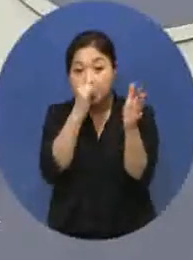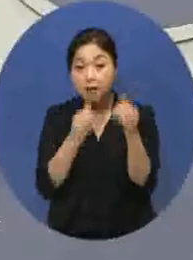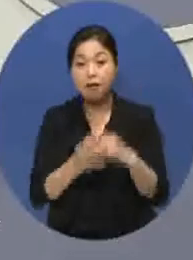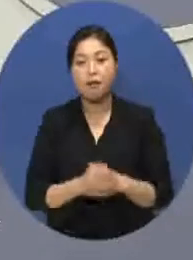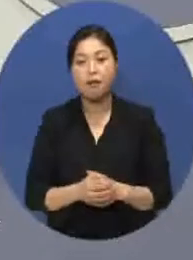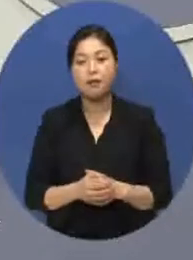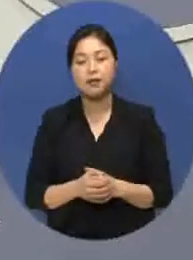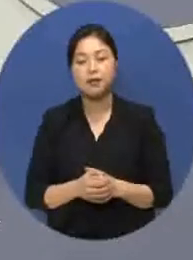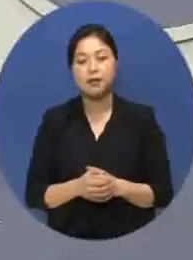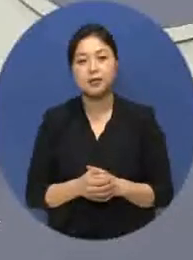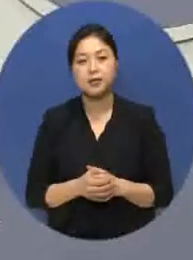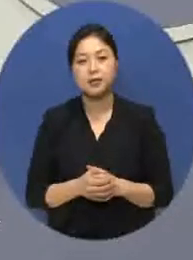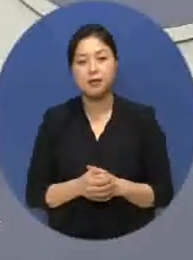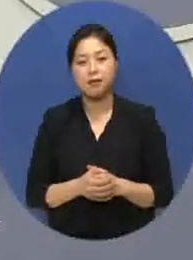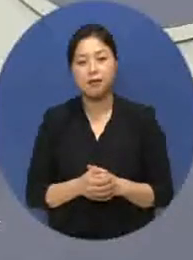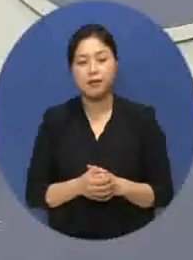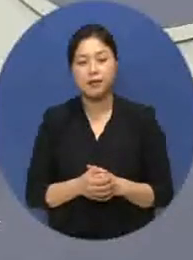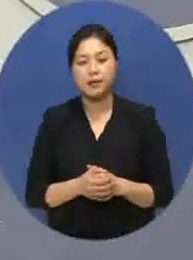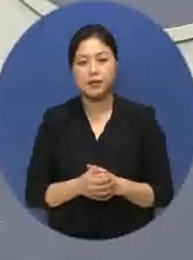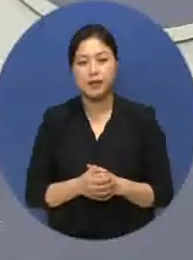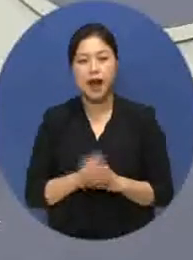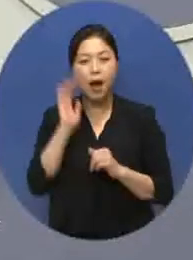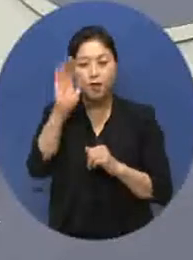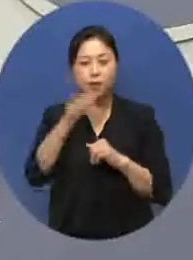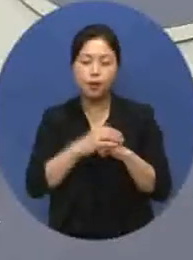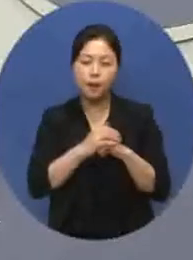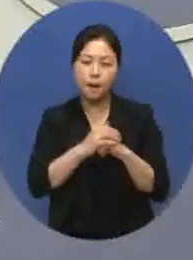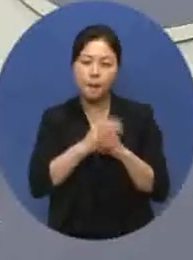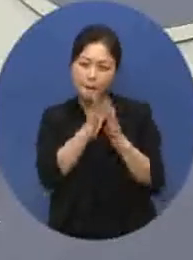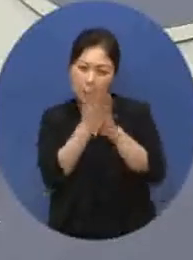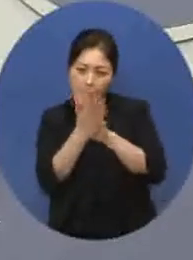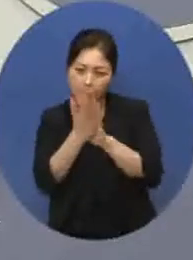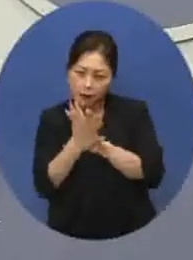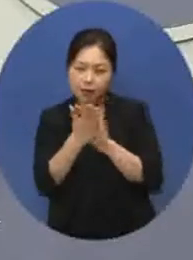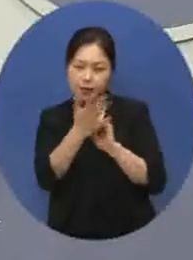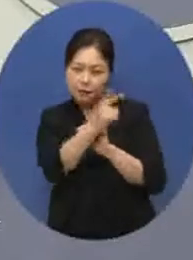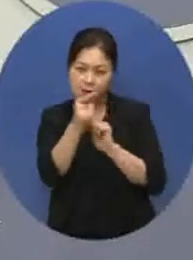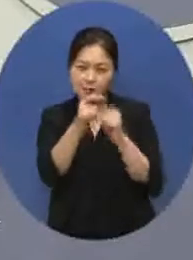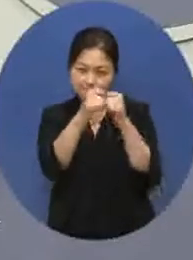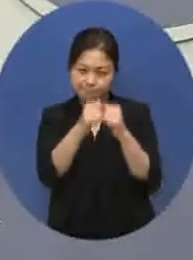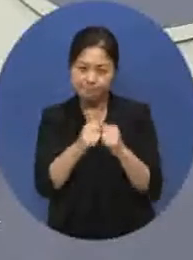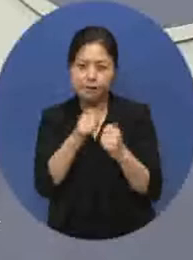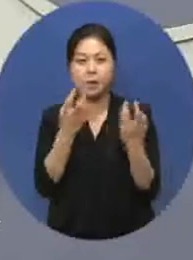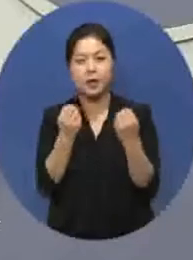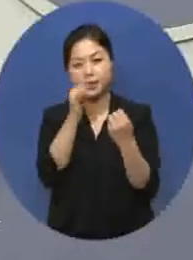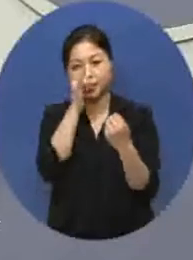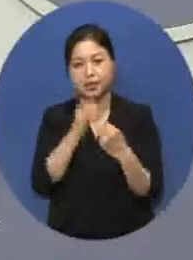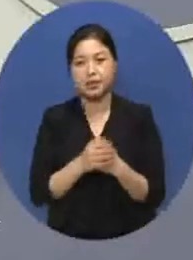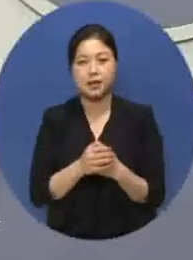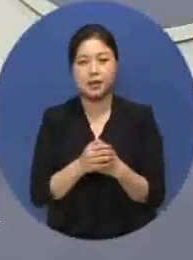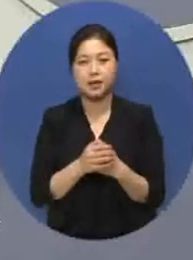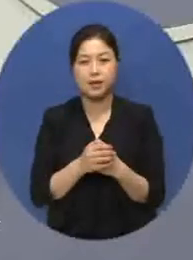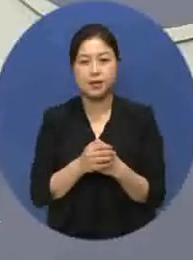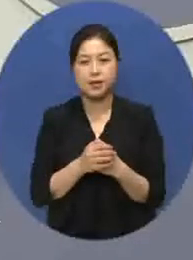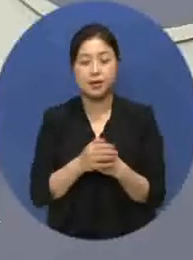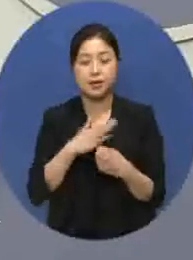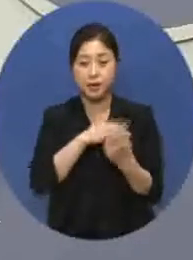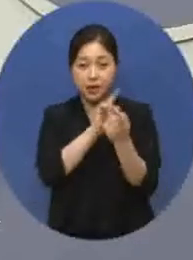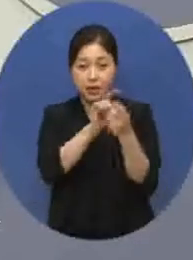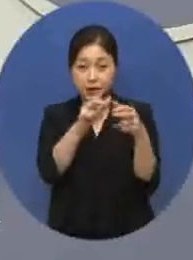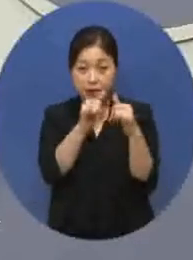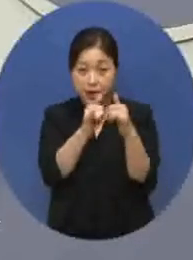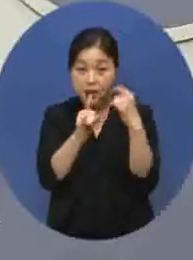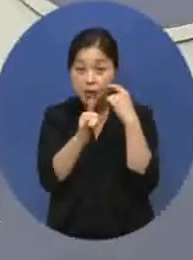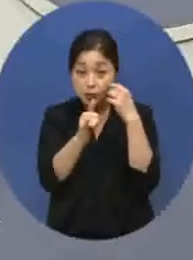세부적으로 많은 부분들이 이제 앞으로 달라지는데 저희들이 만난 우리 장애인들은 그런 걸 물어봐요. 이